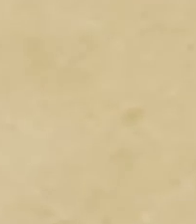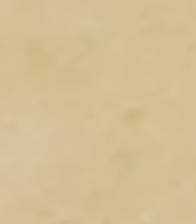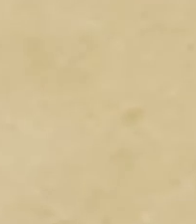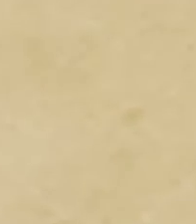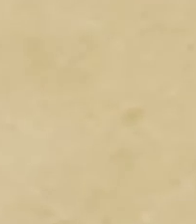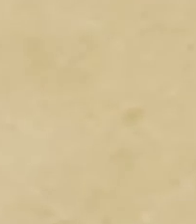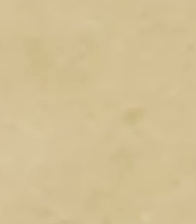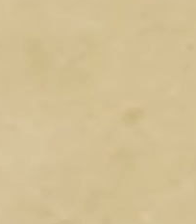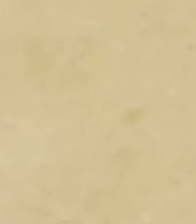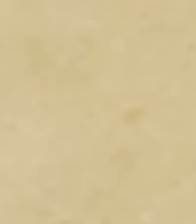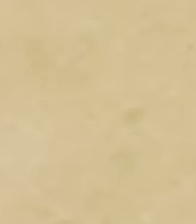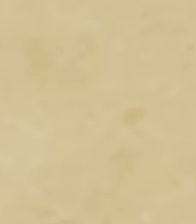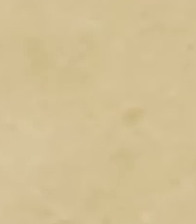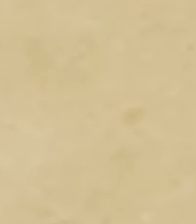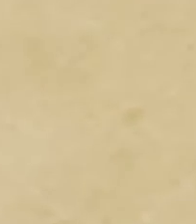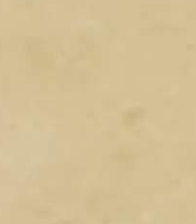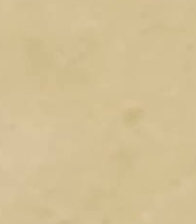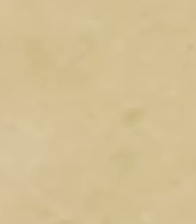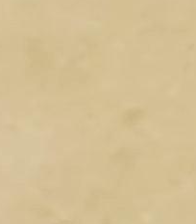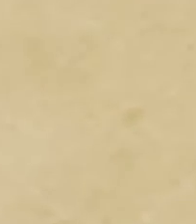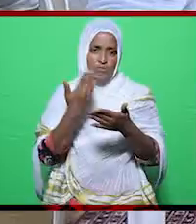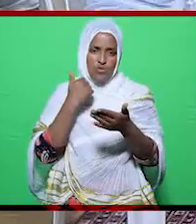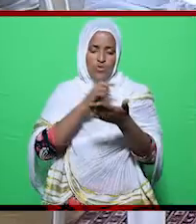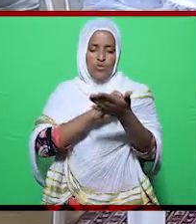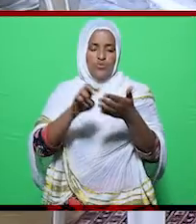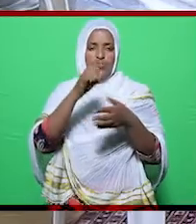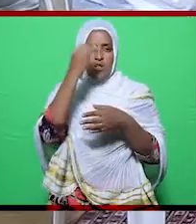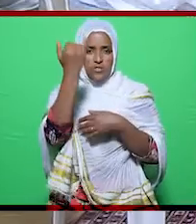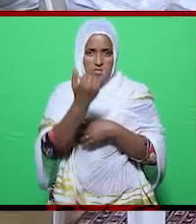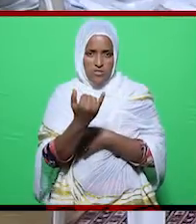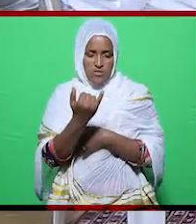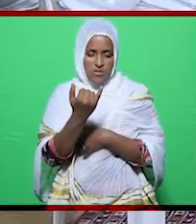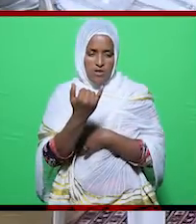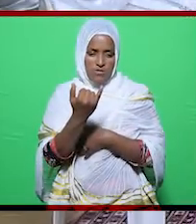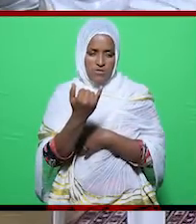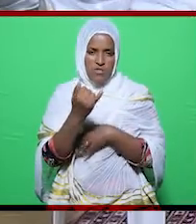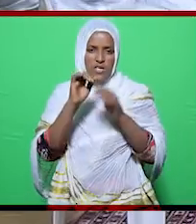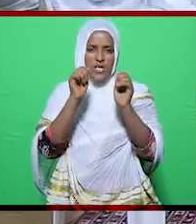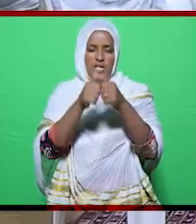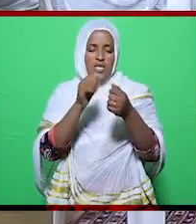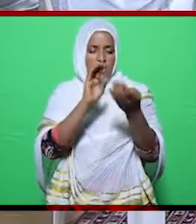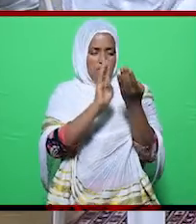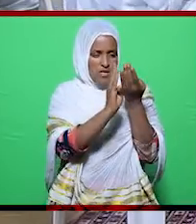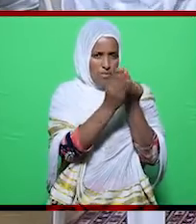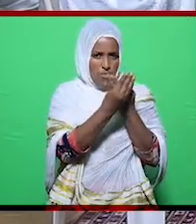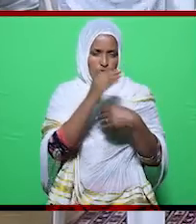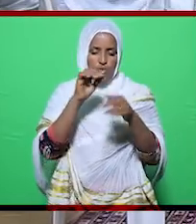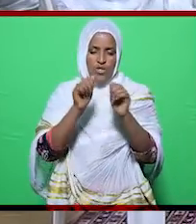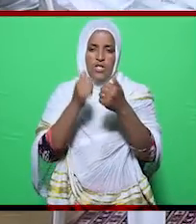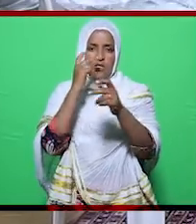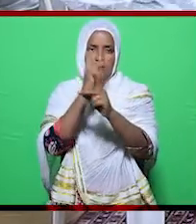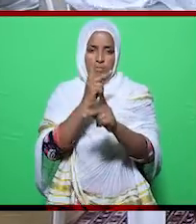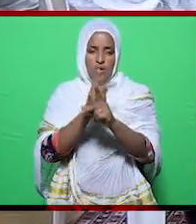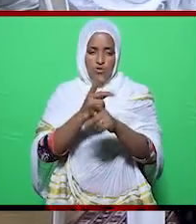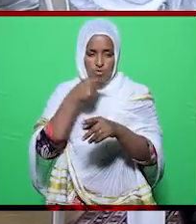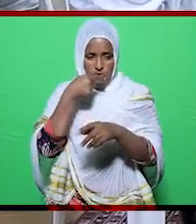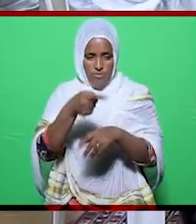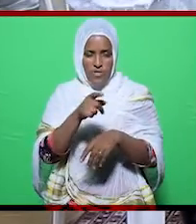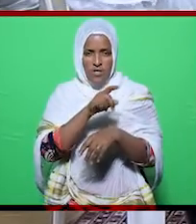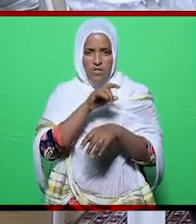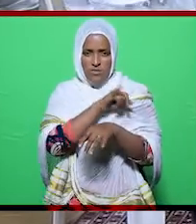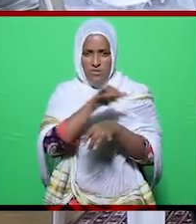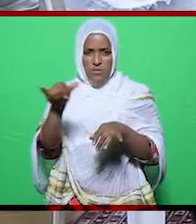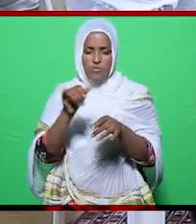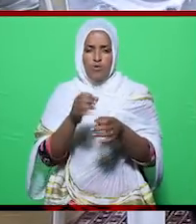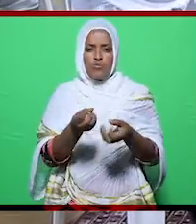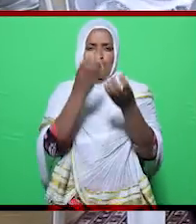አምላኬ በተደያይ እሺ እግዚአብሔር ይስጥልን ምናልባት መምህር እዚህ ጋር አሁን